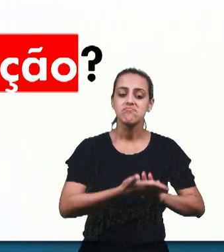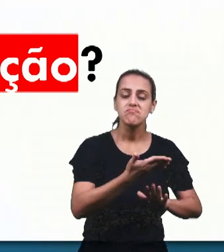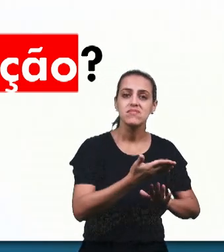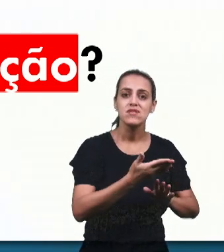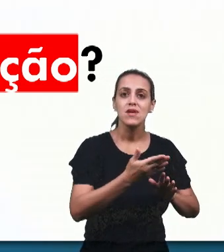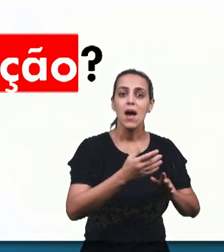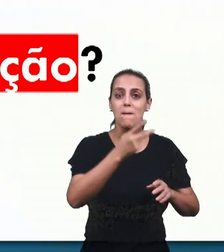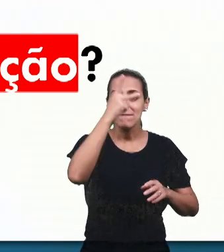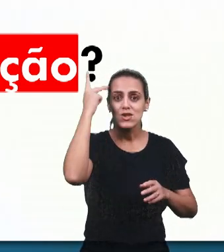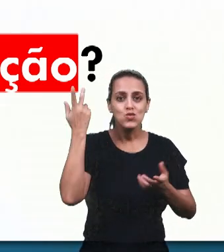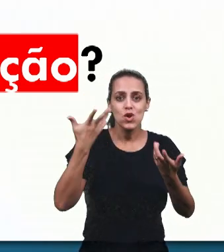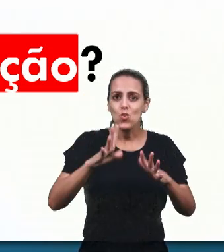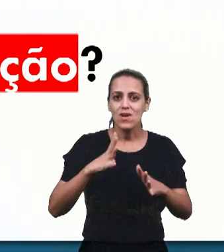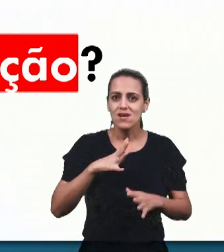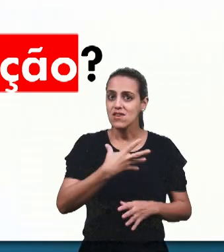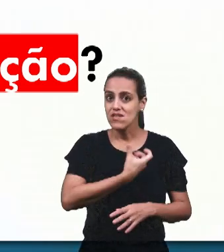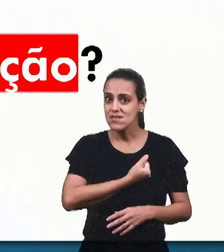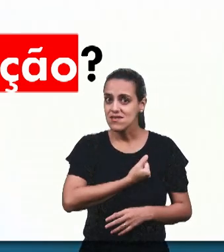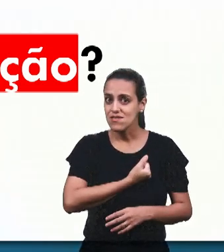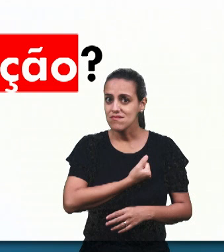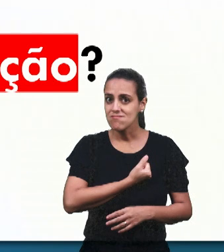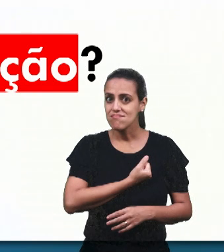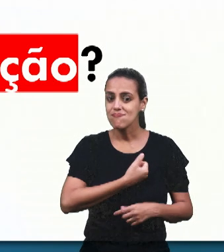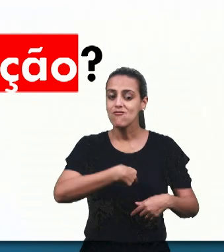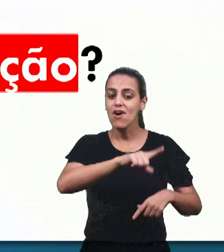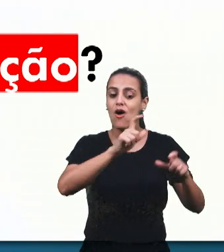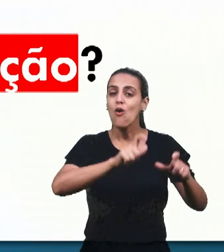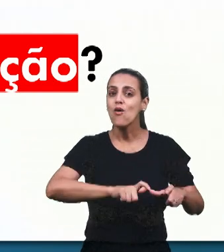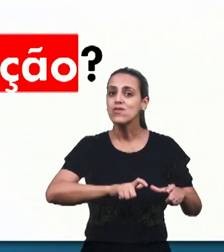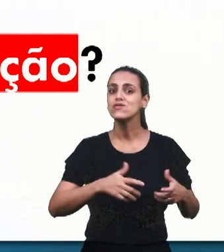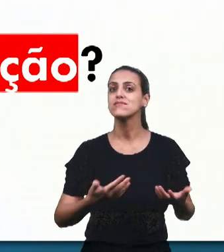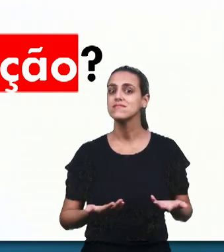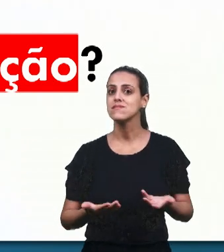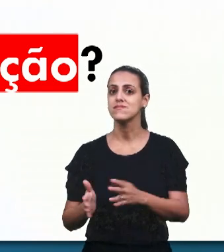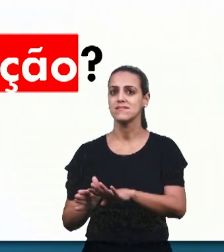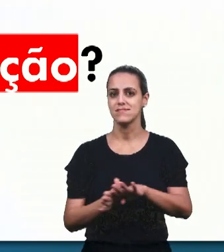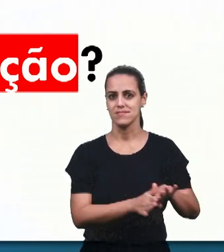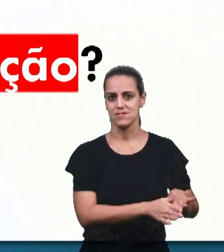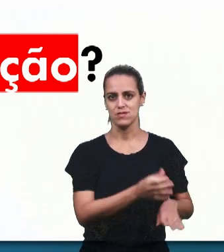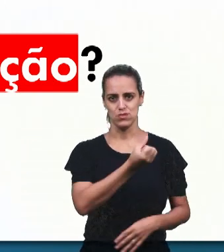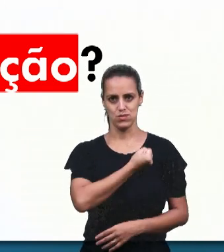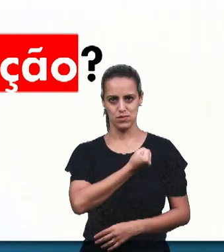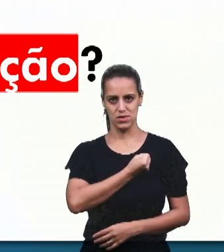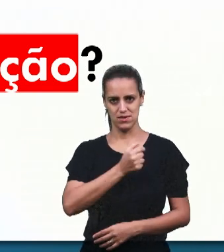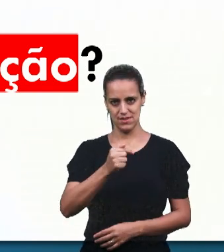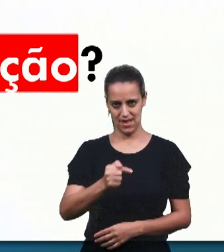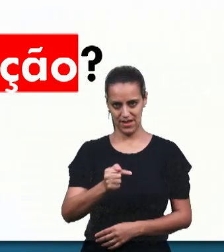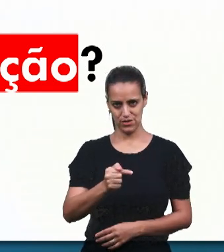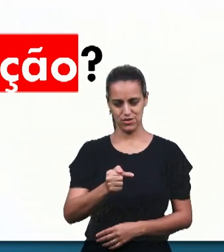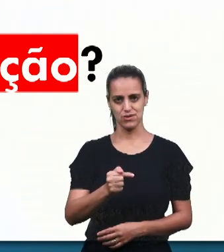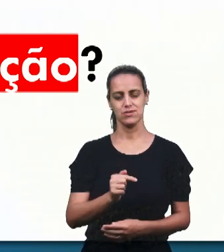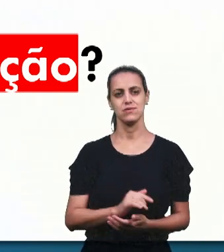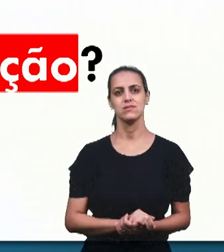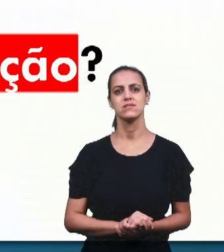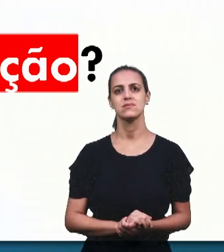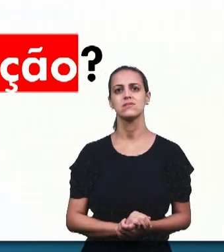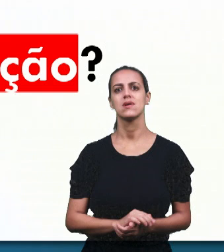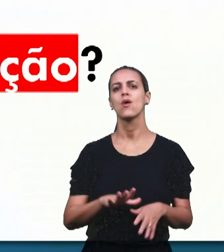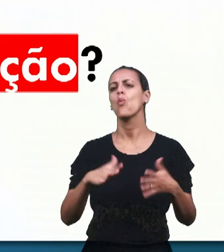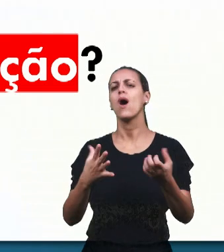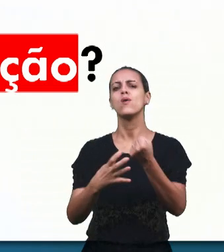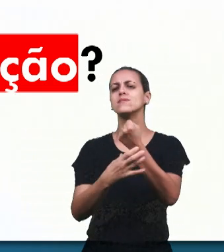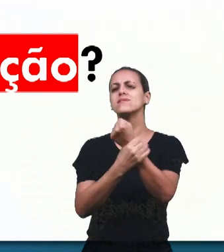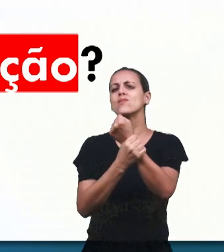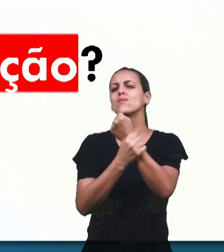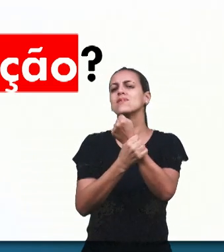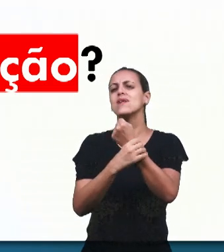salut? Un autre texte va répondre aussi cette question. La question 7 nous dit, où se trouve l'assurance